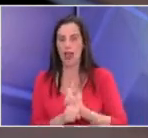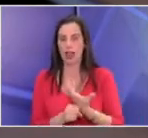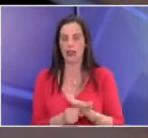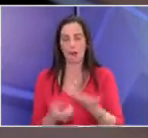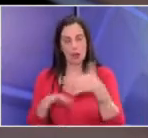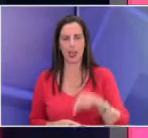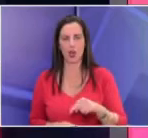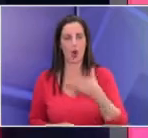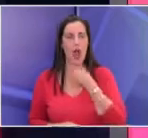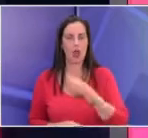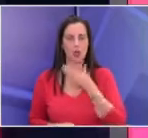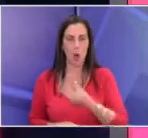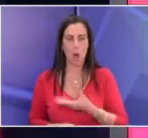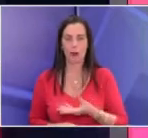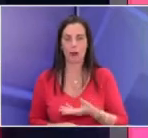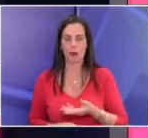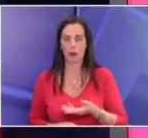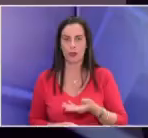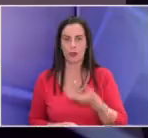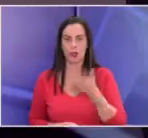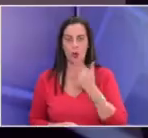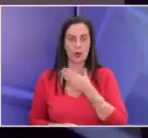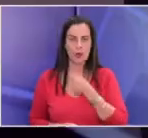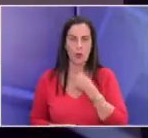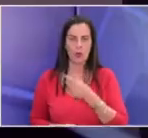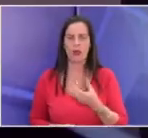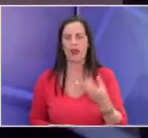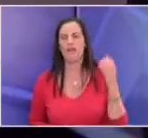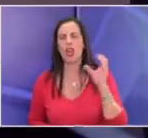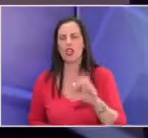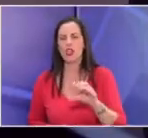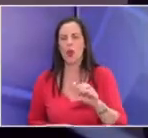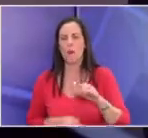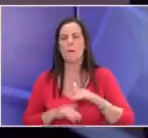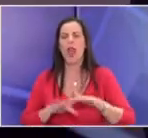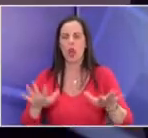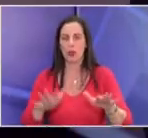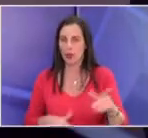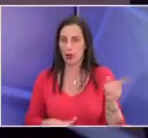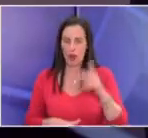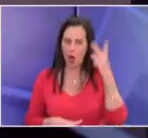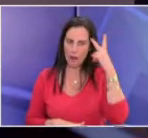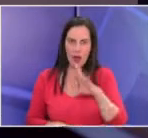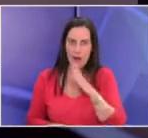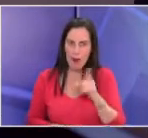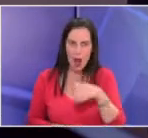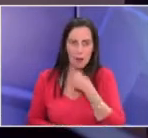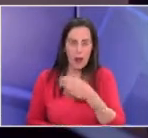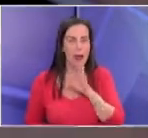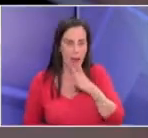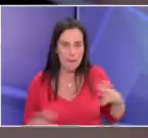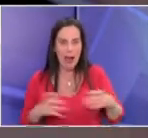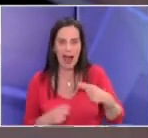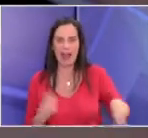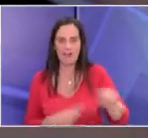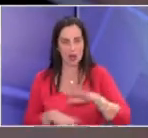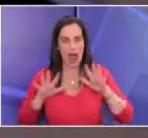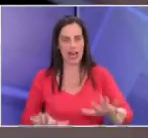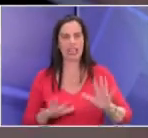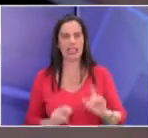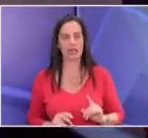כן. שזה מדהים. מה זה אומר? גם לא עובדי חינוך, לא מורים? אין. תראו. בואו נודע על האמת, אסירים הם לא אוכלוסייה